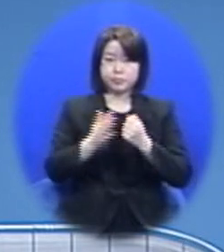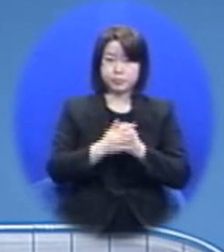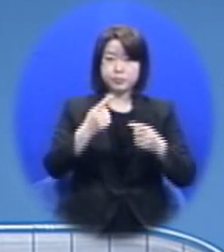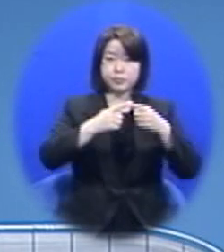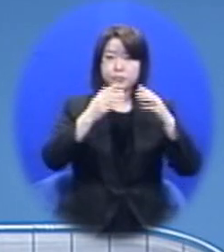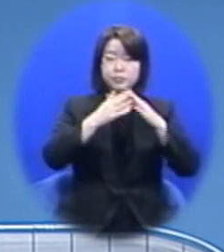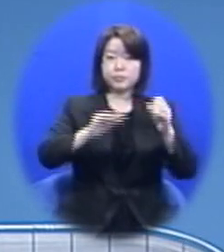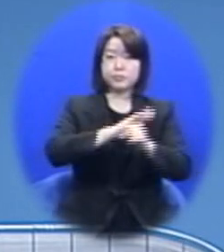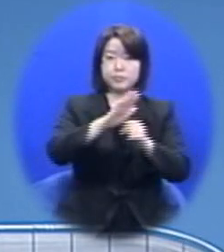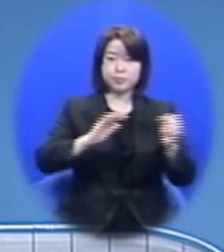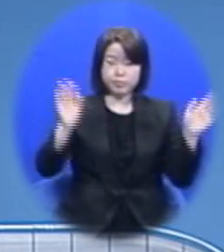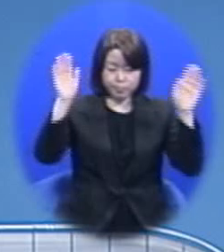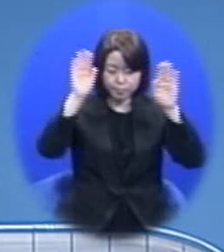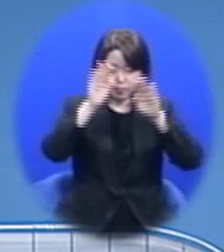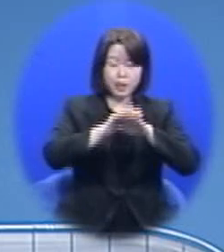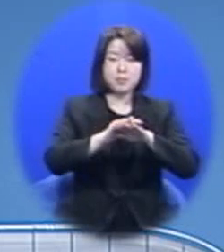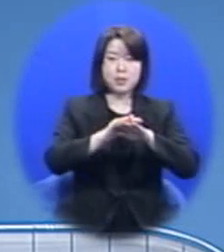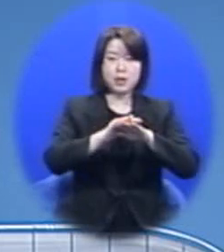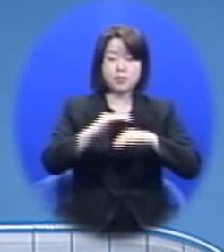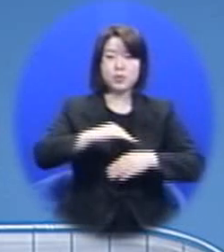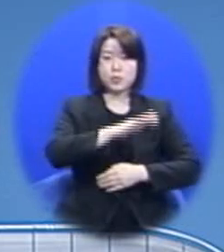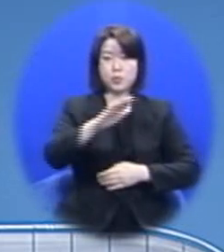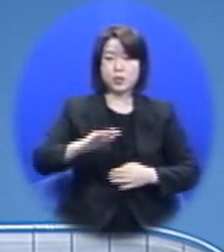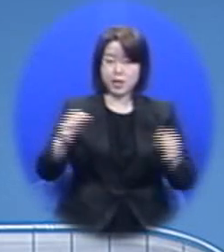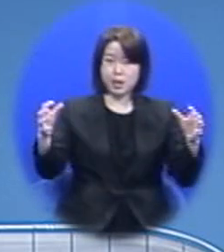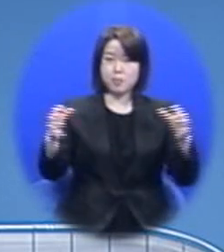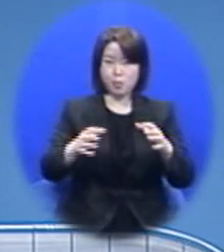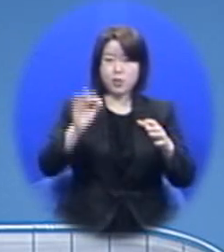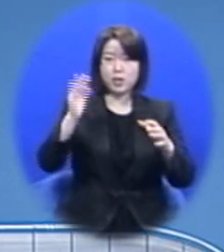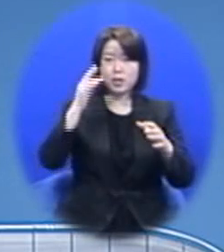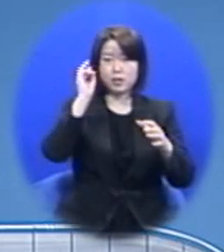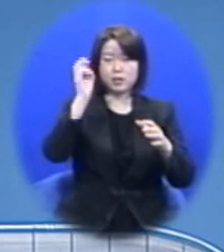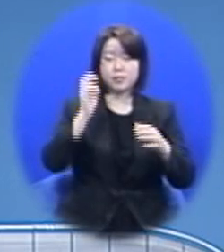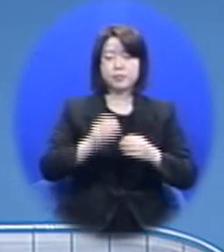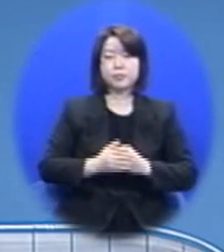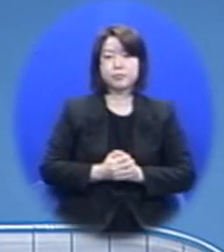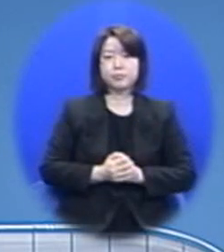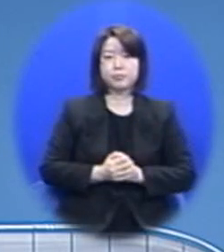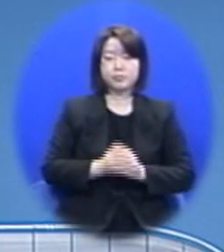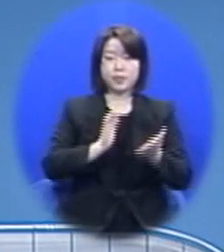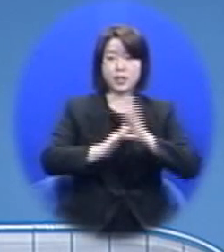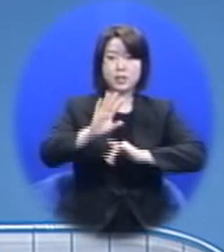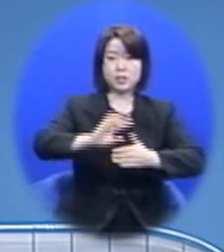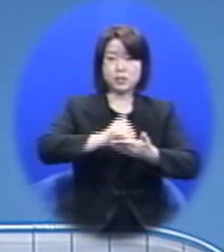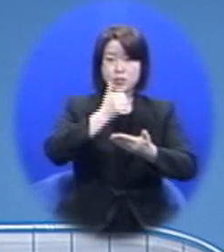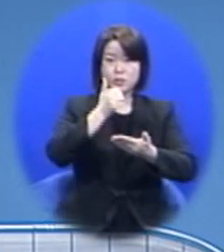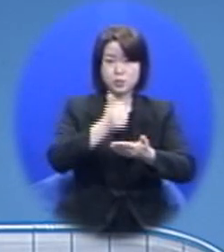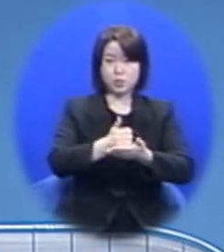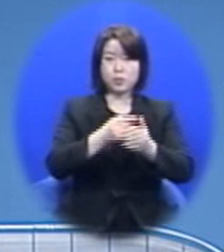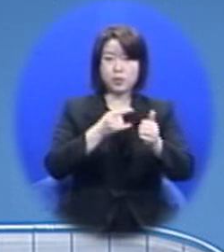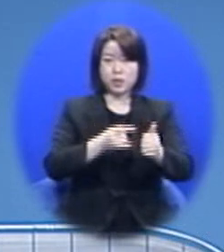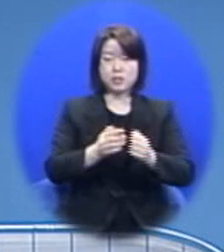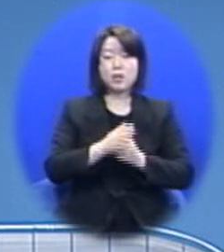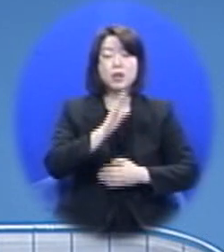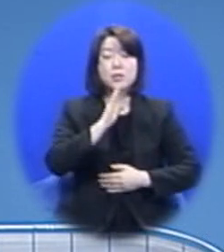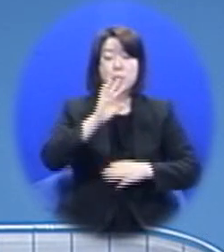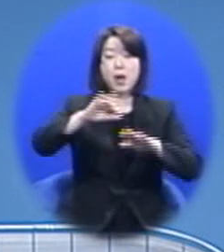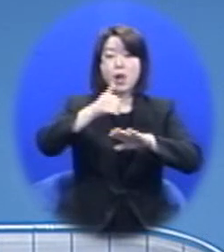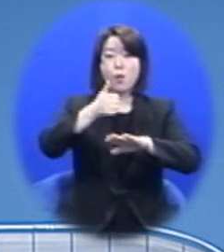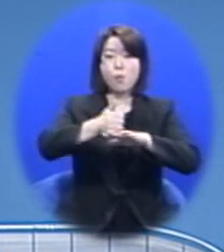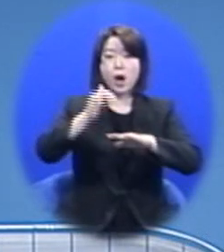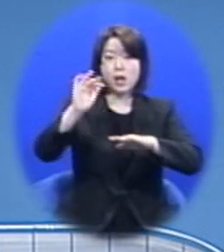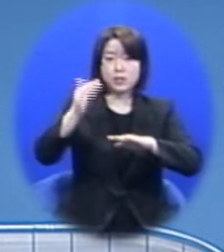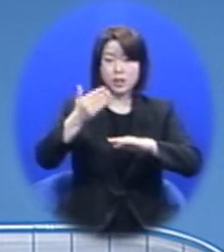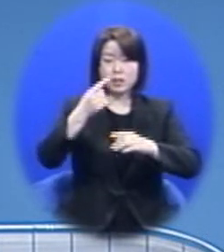사랑 기도의 밤을 우리가 모이는 겁니다. 예수 그리스도께서 정말 왕이 되시는